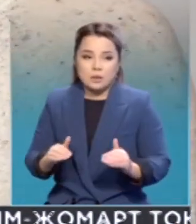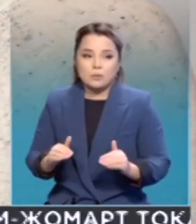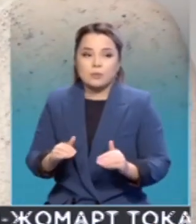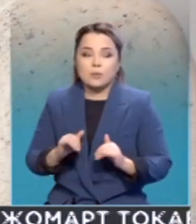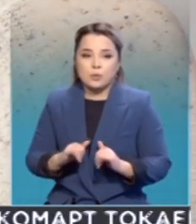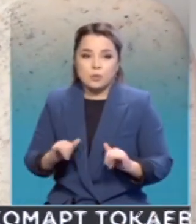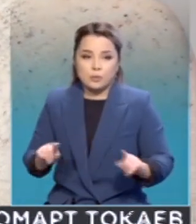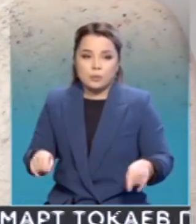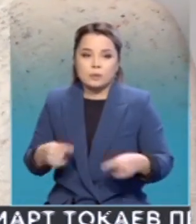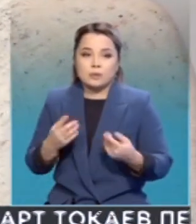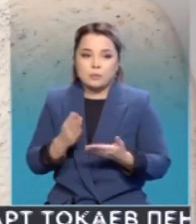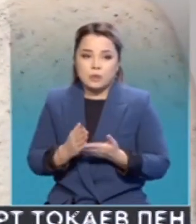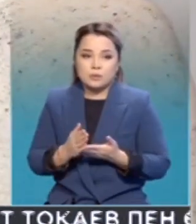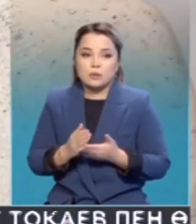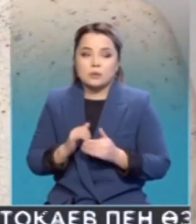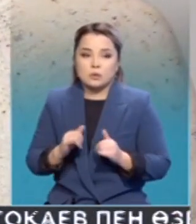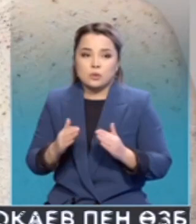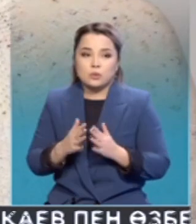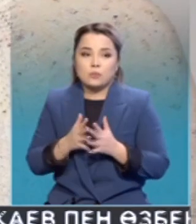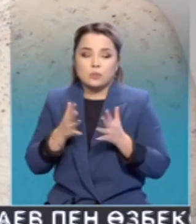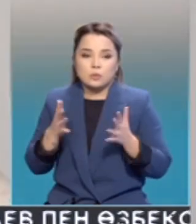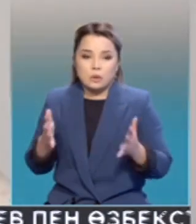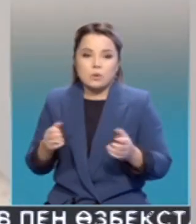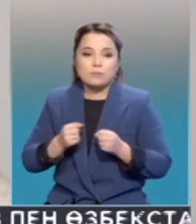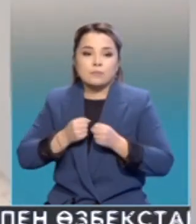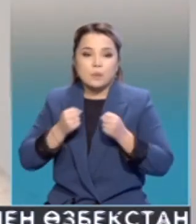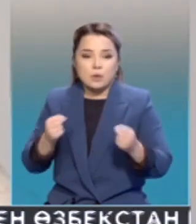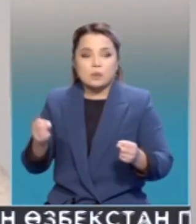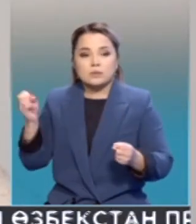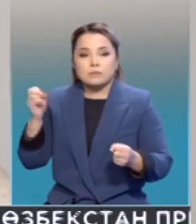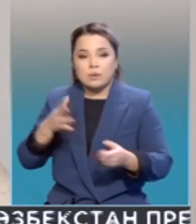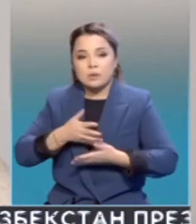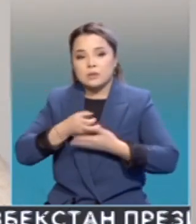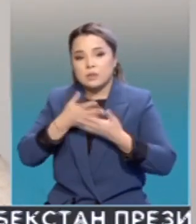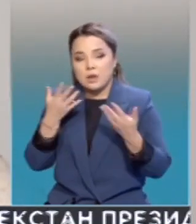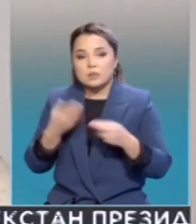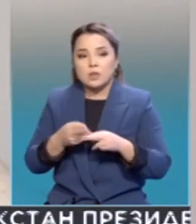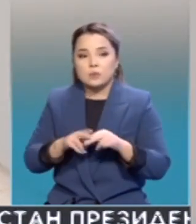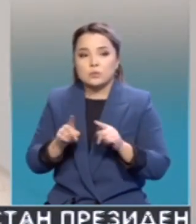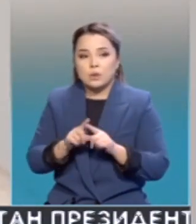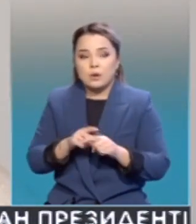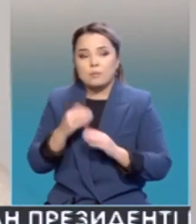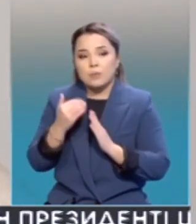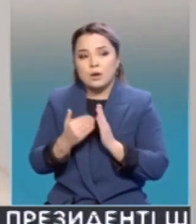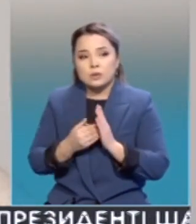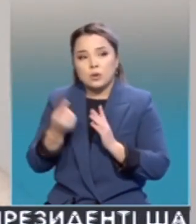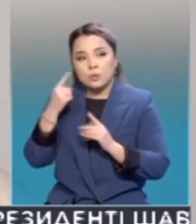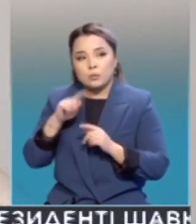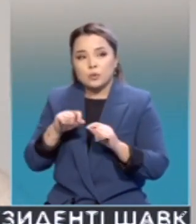көбейіп отыр. Кеңей, жақсы, жарық. Рахмет. Осындай бағдарламалар ойластырып,